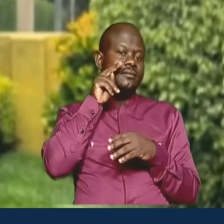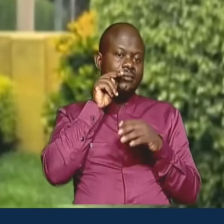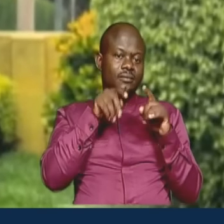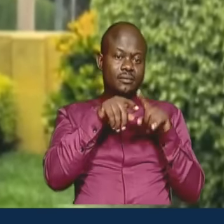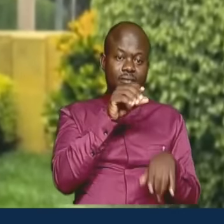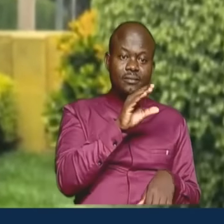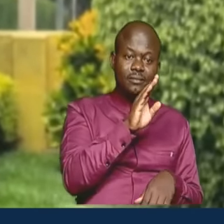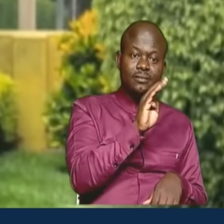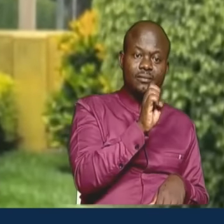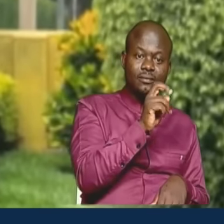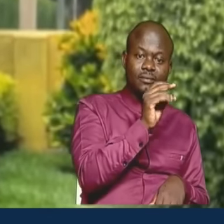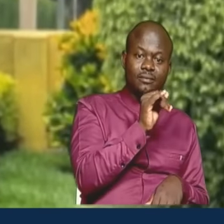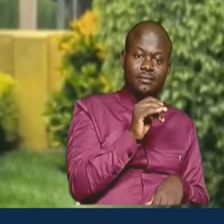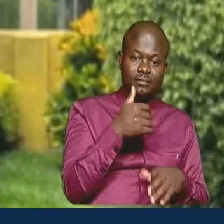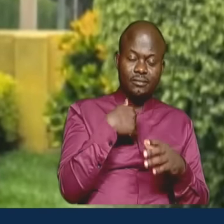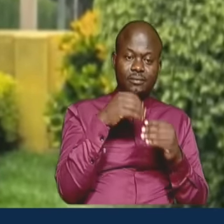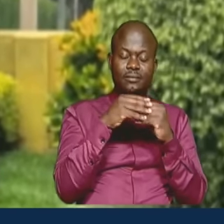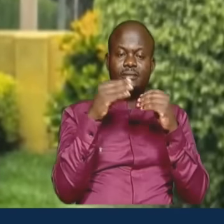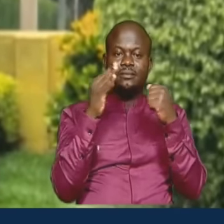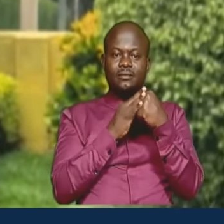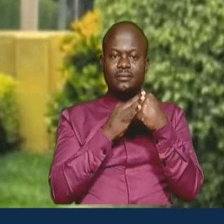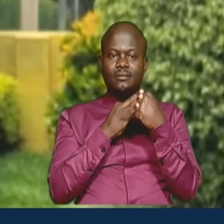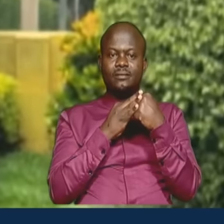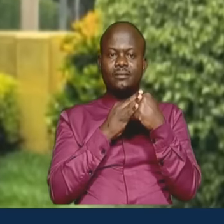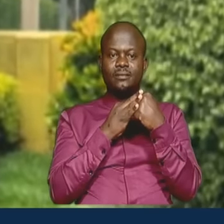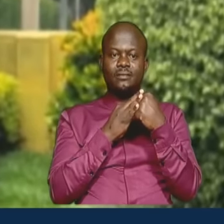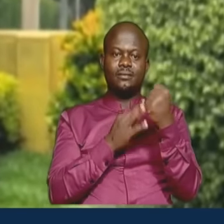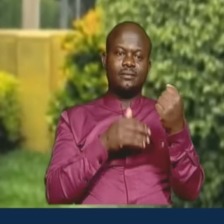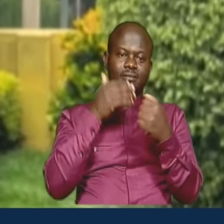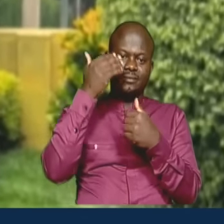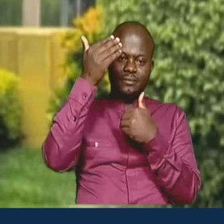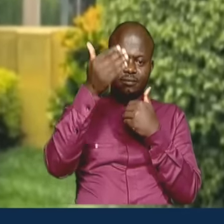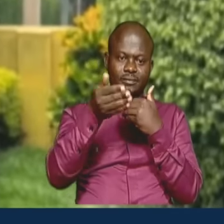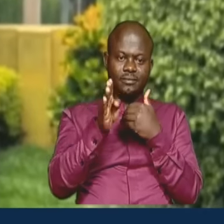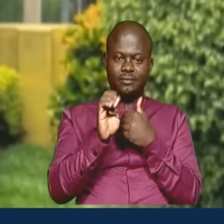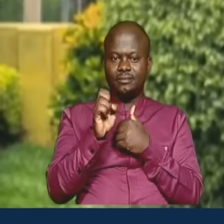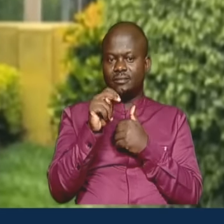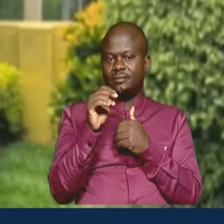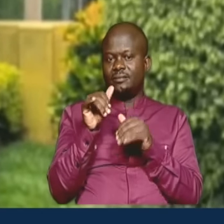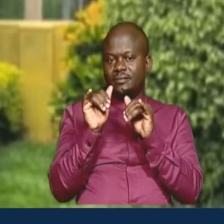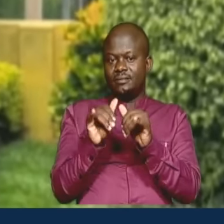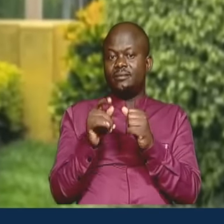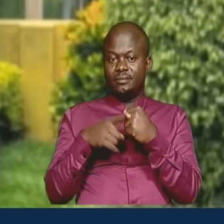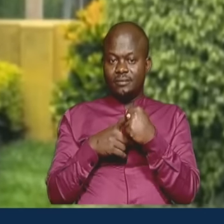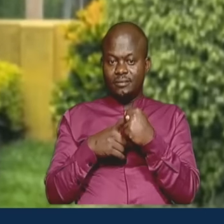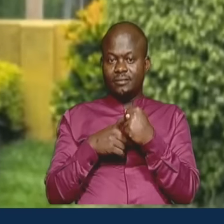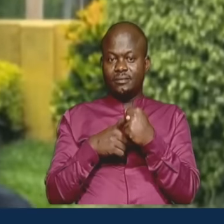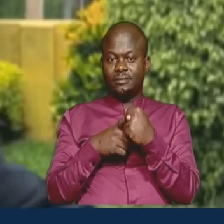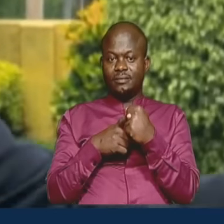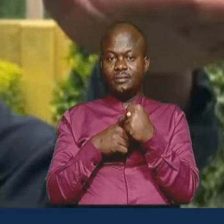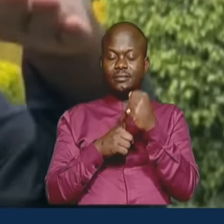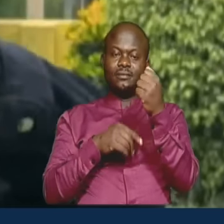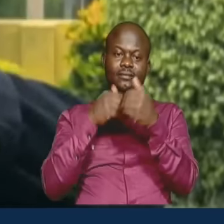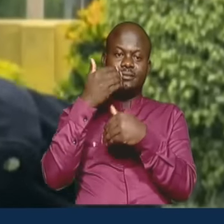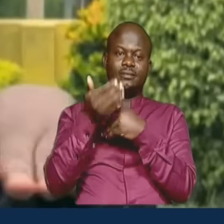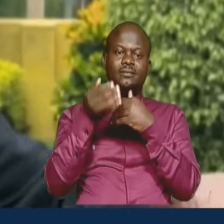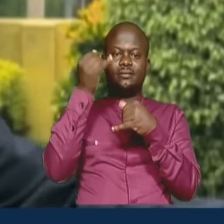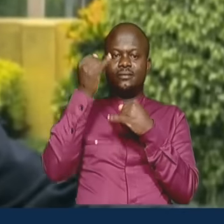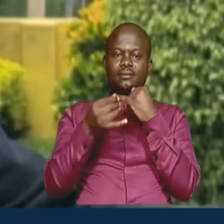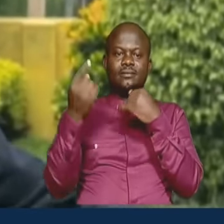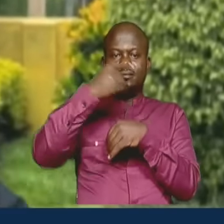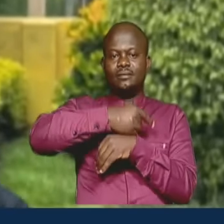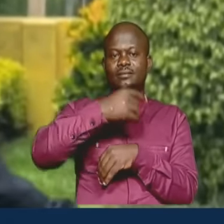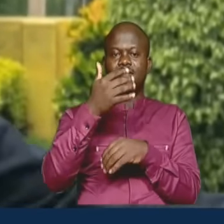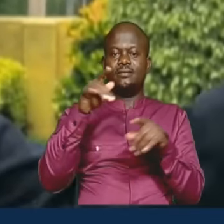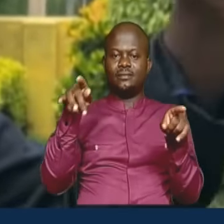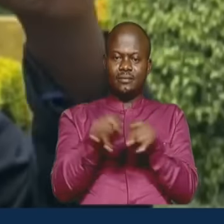Benin, tugera amanota 8, hanyuma Benin igume kuri 6, hanyuma dusoze umunsi wa 5